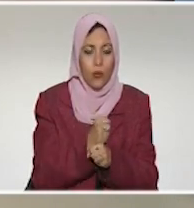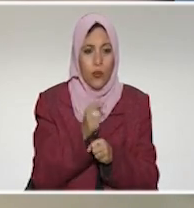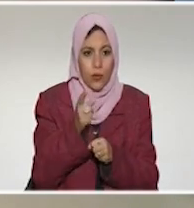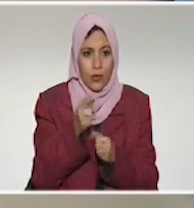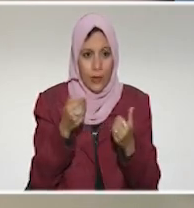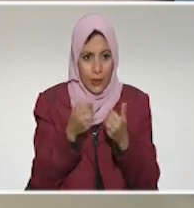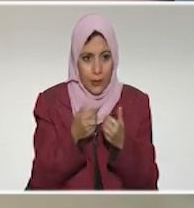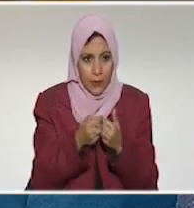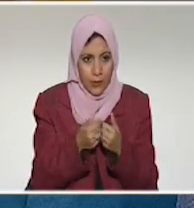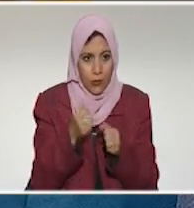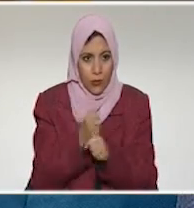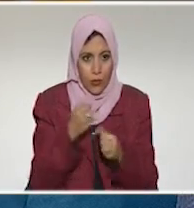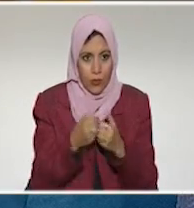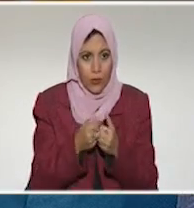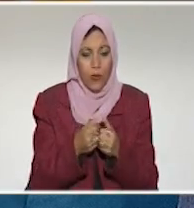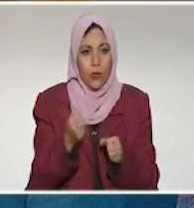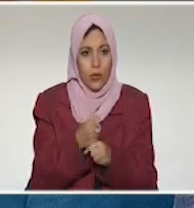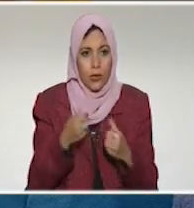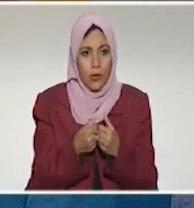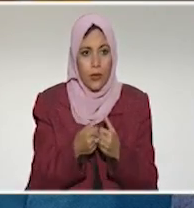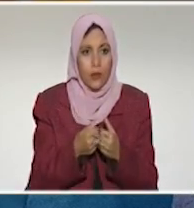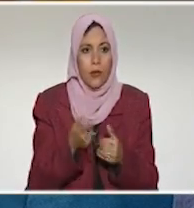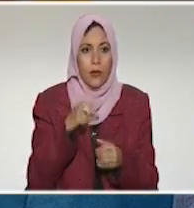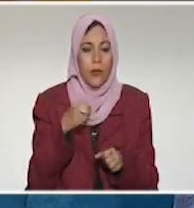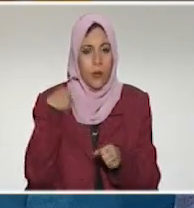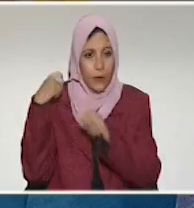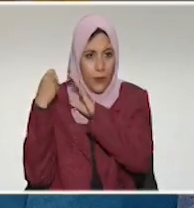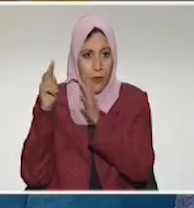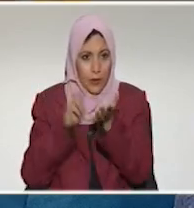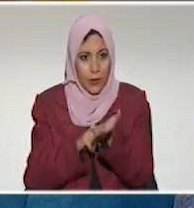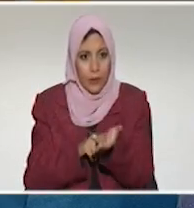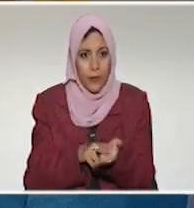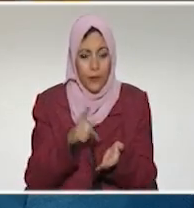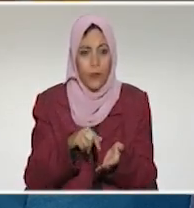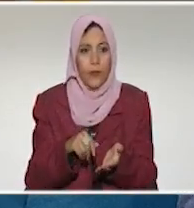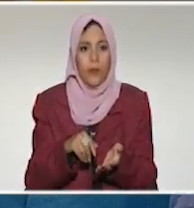امنيه واشتغلت معاه بوبس واشتغلت معاه حسن ومرقص.